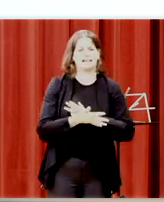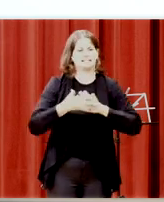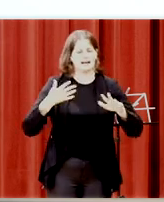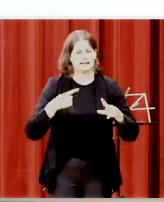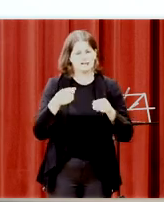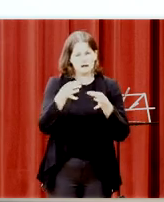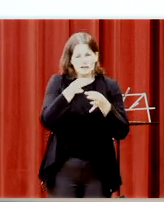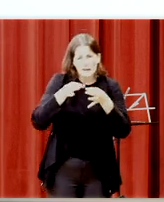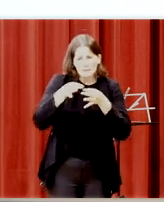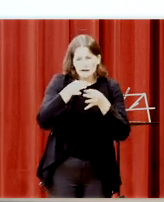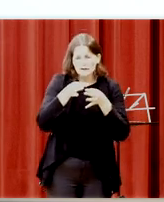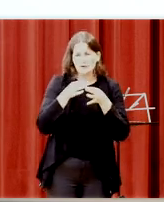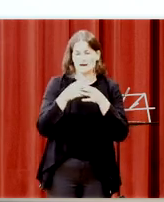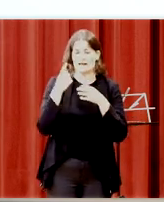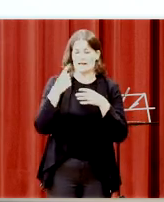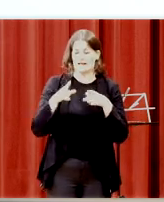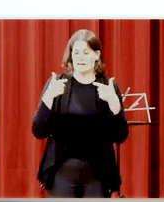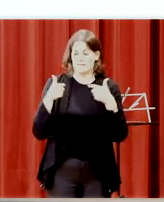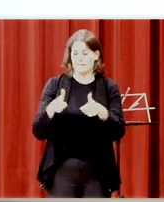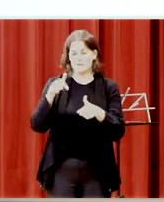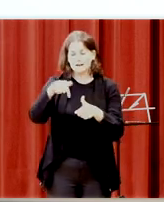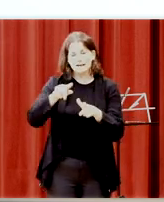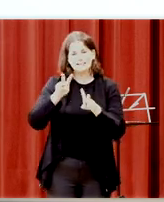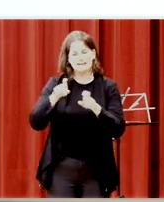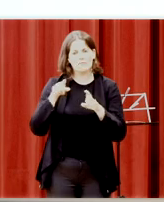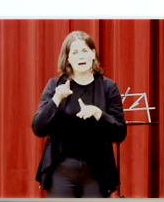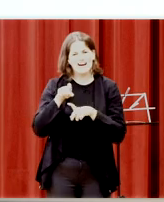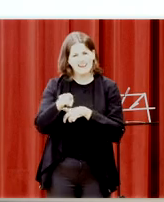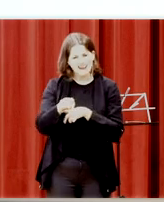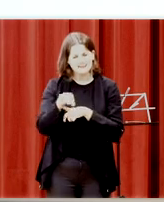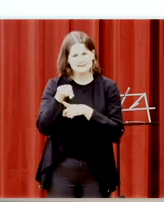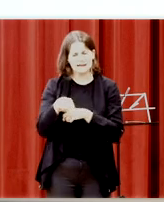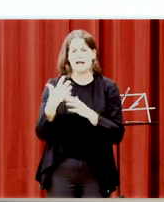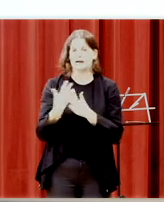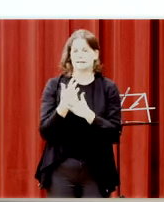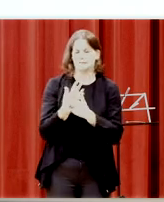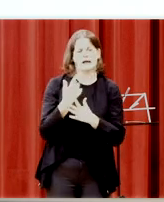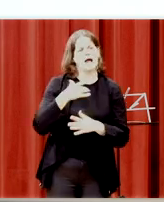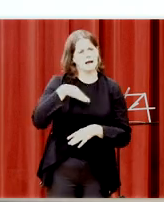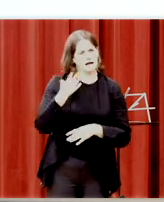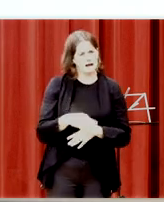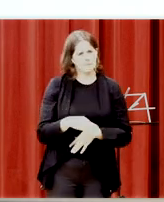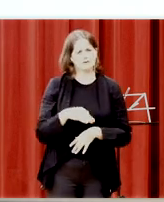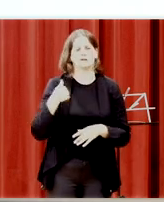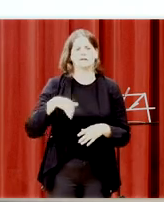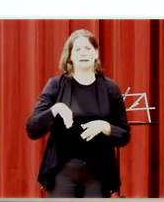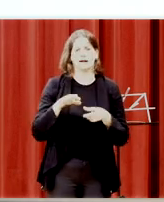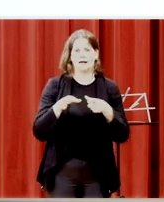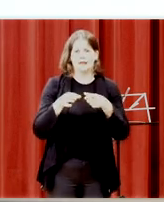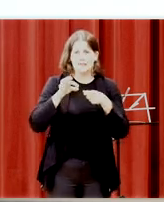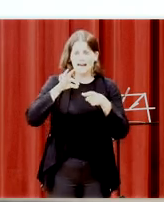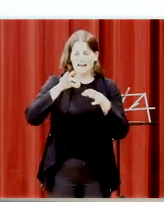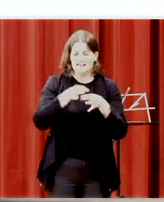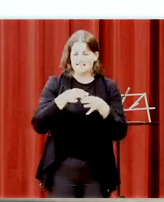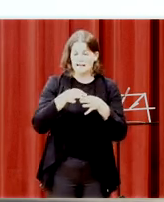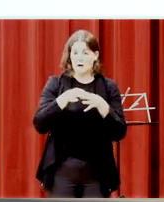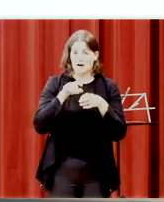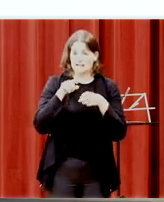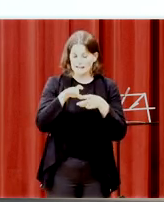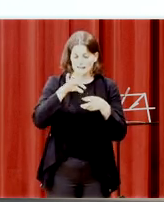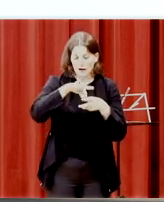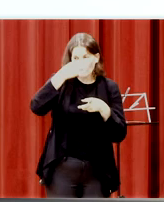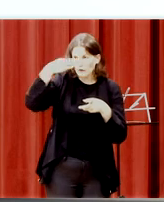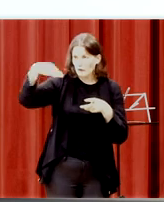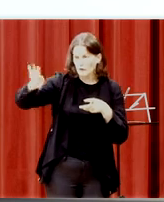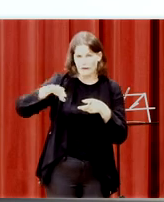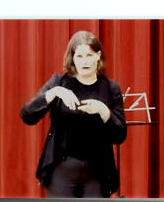d'extreure cèl·lules cancerígenes fora del cos humà, mantindre-les vives i analitzar realment com evolucionen,